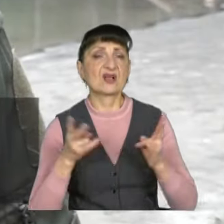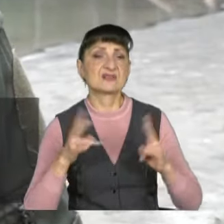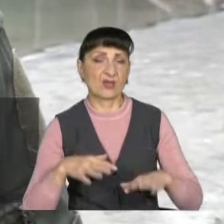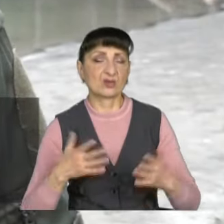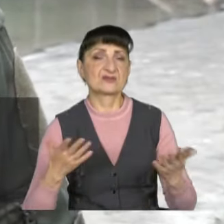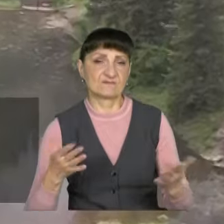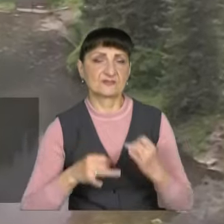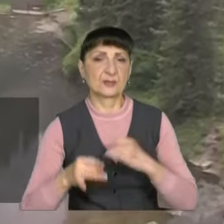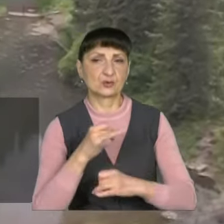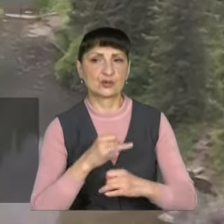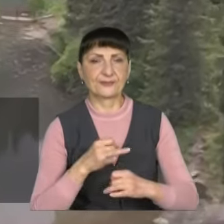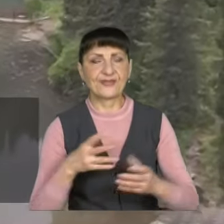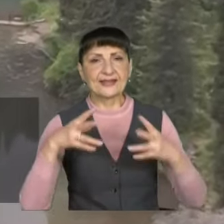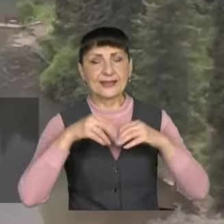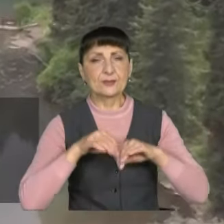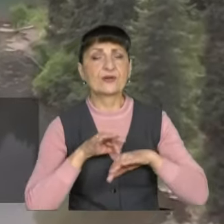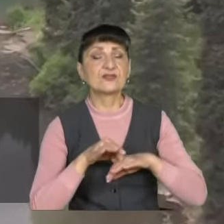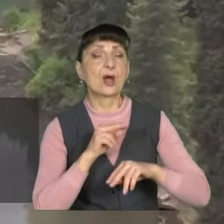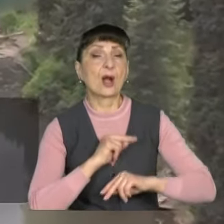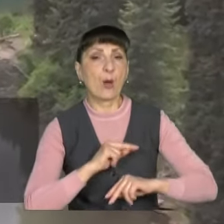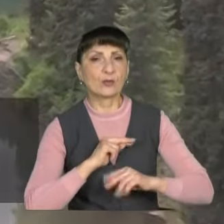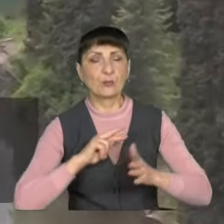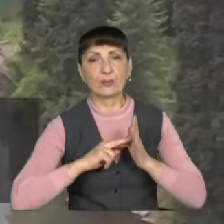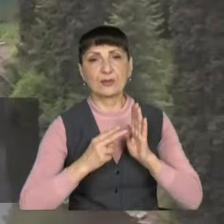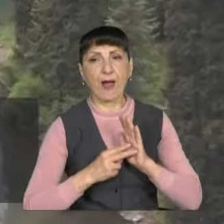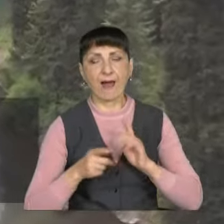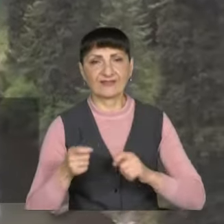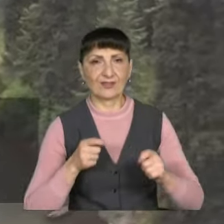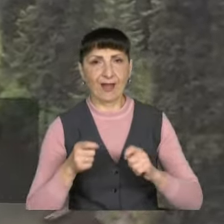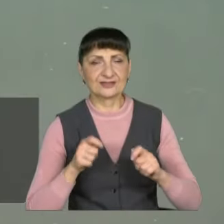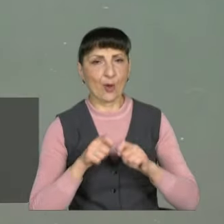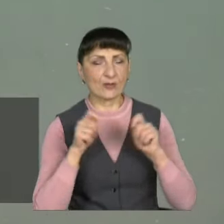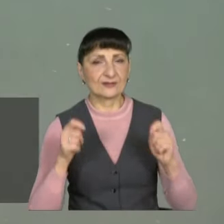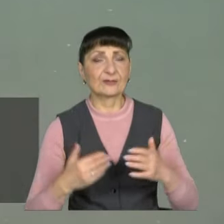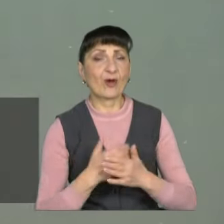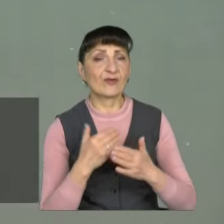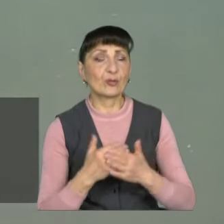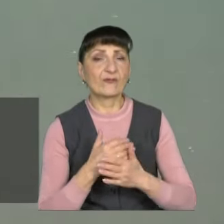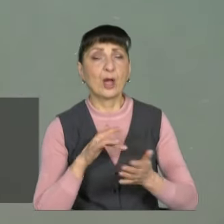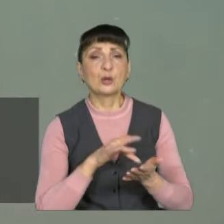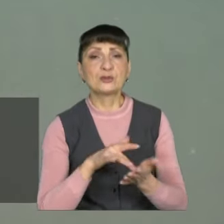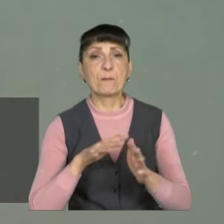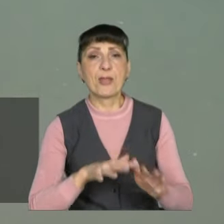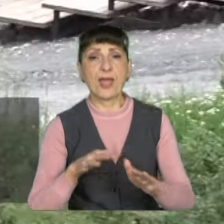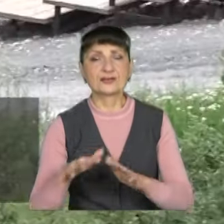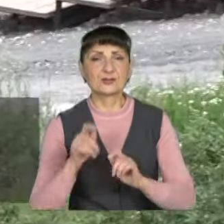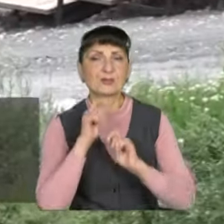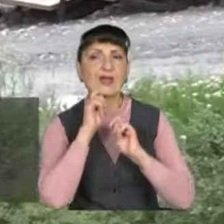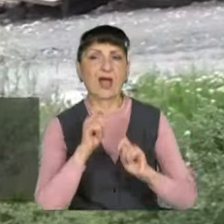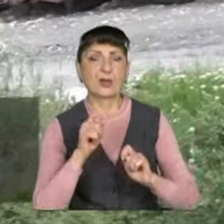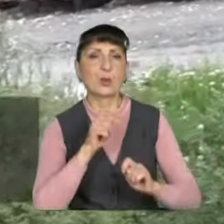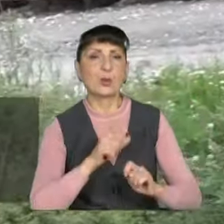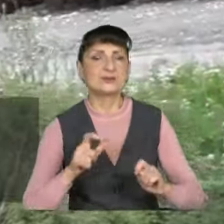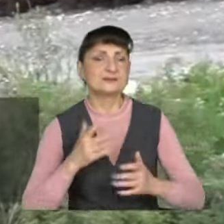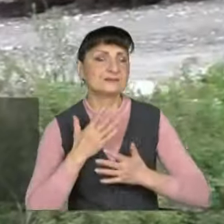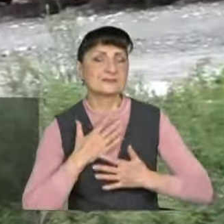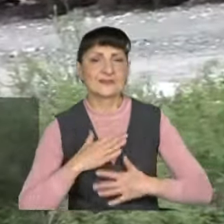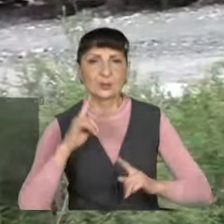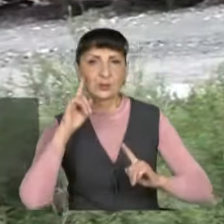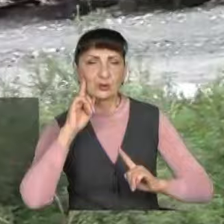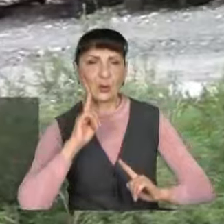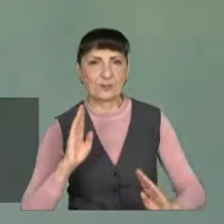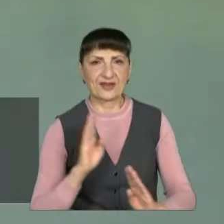остается открытым. Наряду с проводимыми работами в планах у местных властей открытие новых туристических зон, чтобы дарить людям моменты комфортного